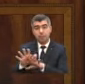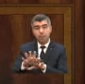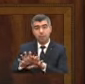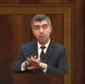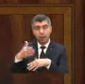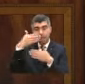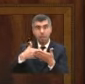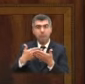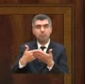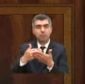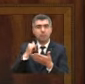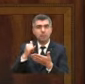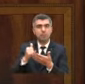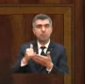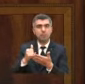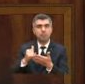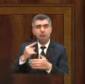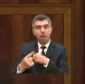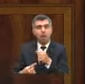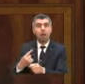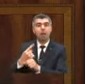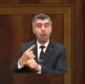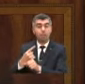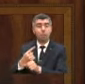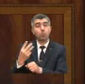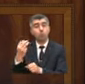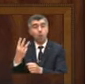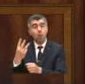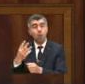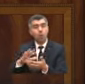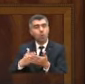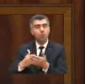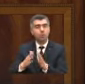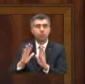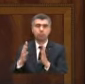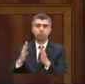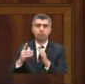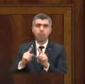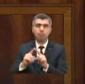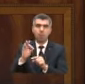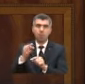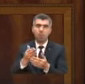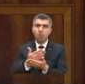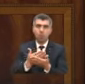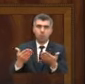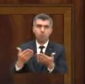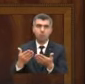لهذه الجائحة منذ سنة وربع تقريبا كله قصص نجاح، success story،